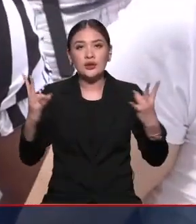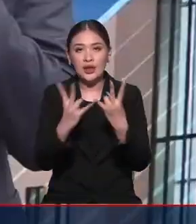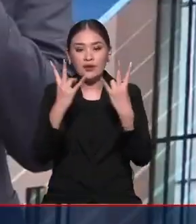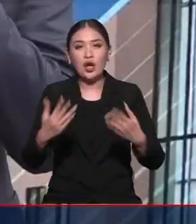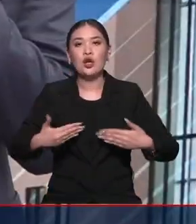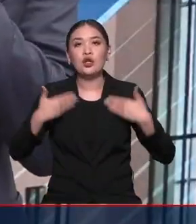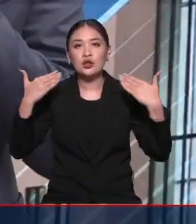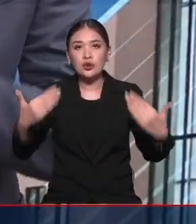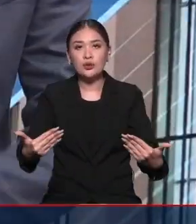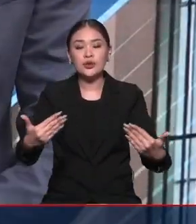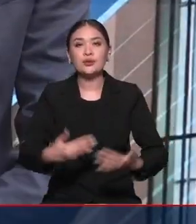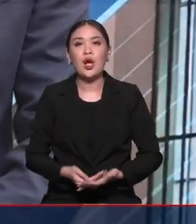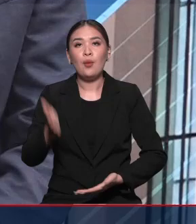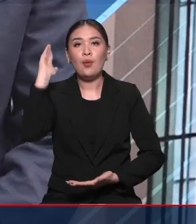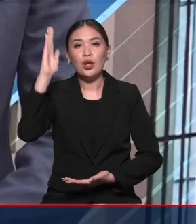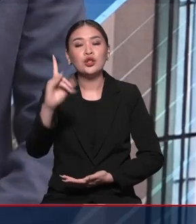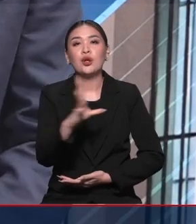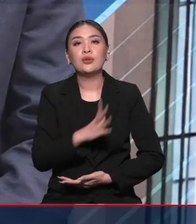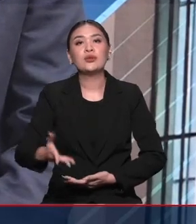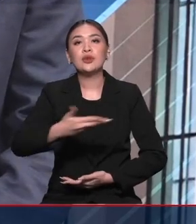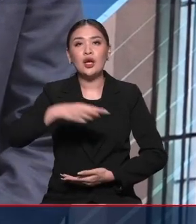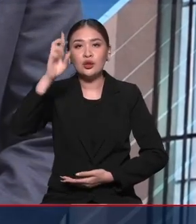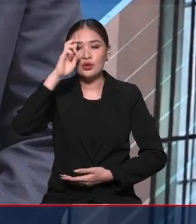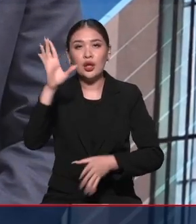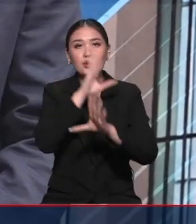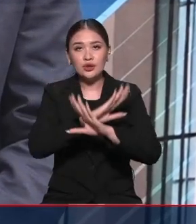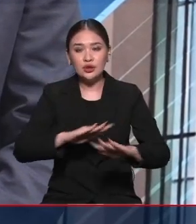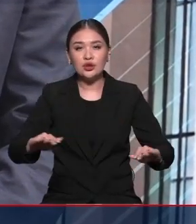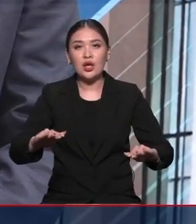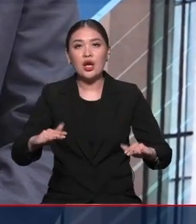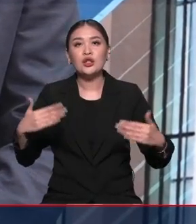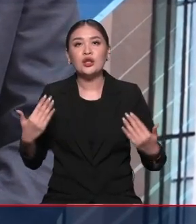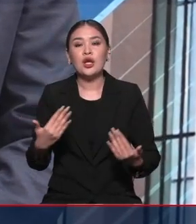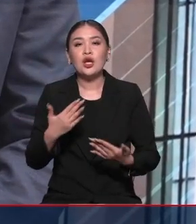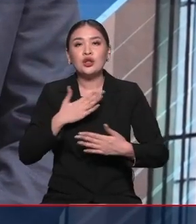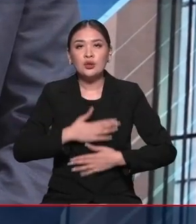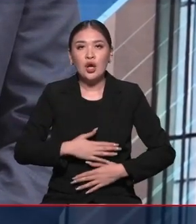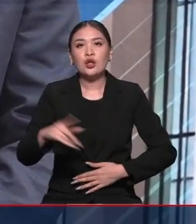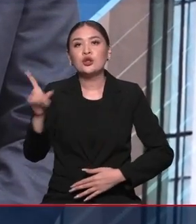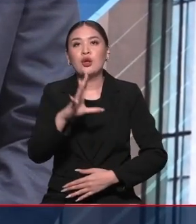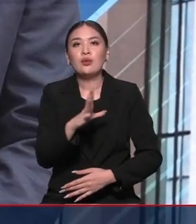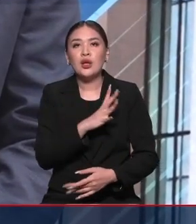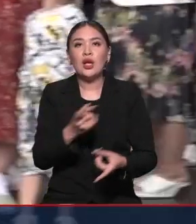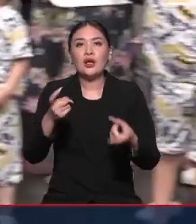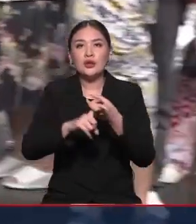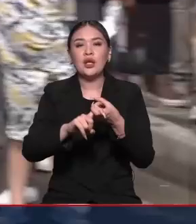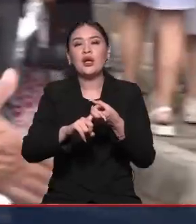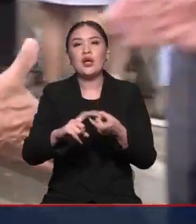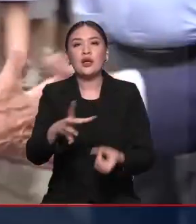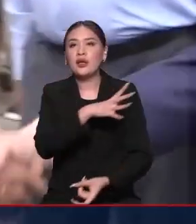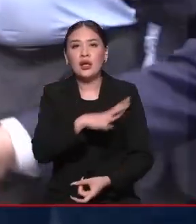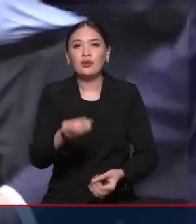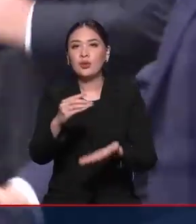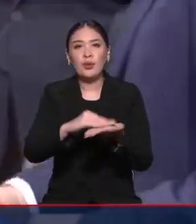болсын дейміз. Болашақта тек елімізде тыныштық болсын, осындай қолайсыз, жаңандай қиын сәттер болмасын деген біледі. Бірі